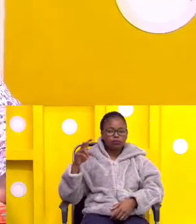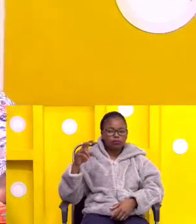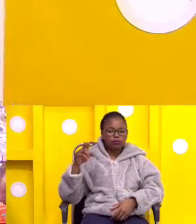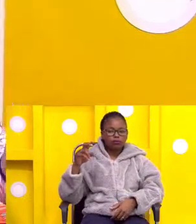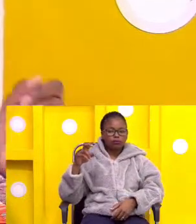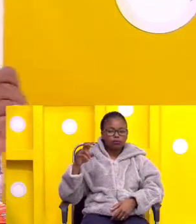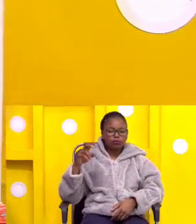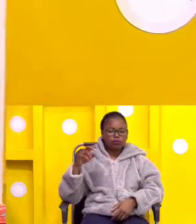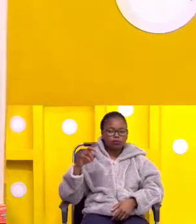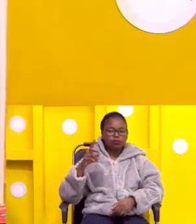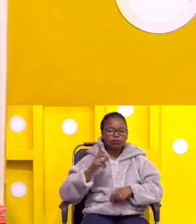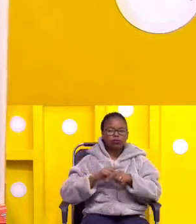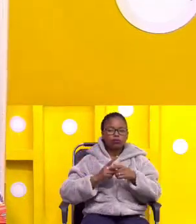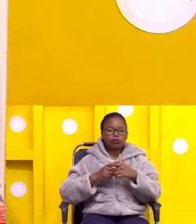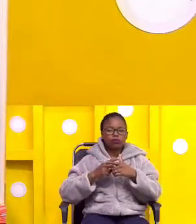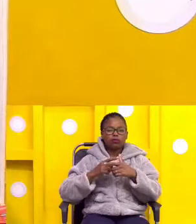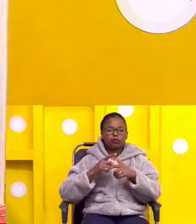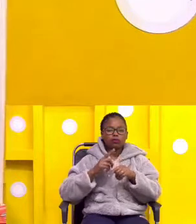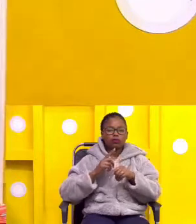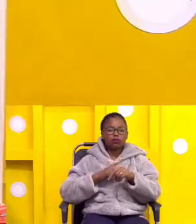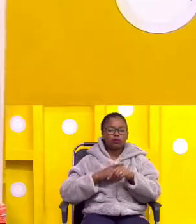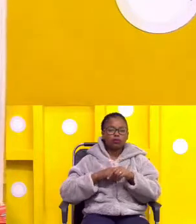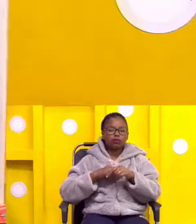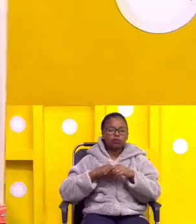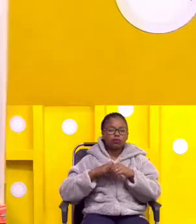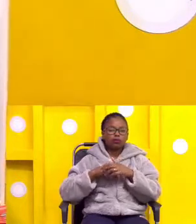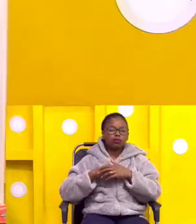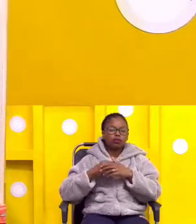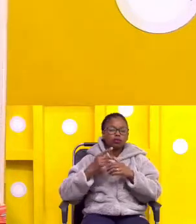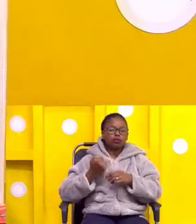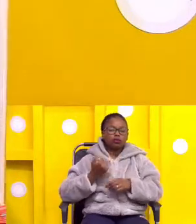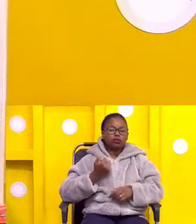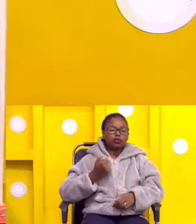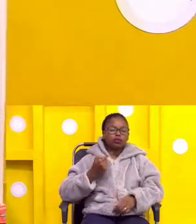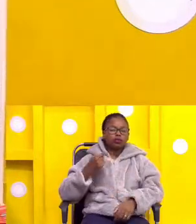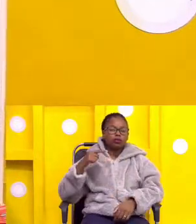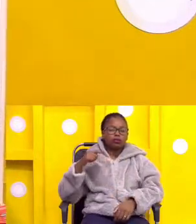ndĩ na hau wabici ndĩtiranĩtie ũguo hagĩũka kairĩtu kani